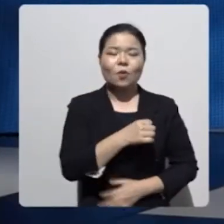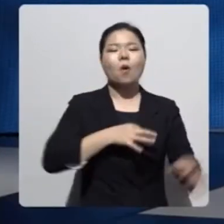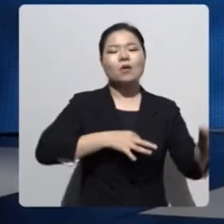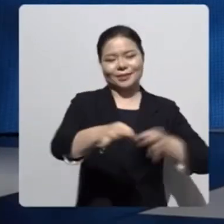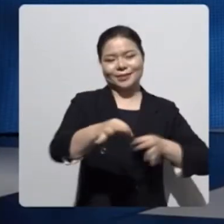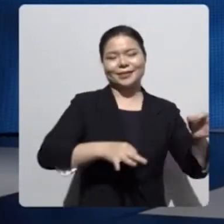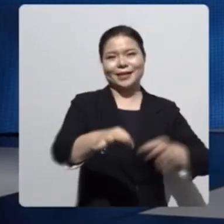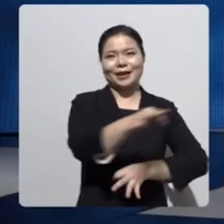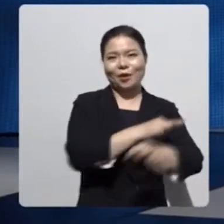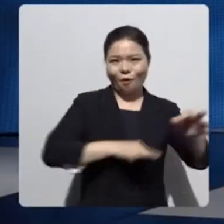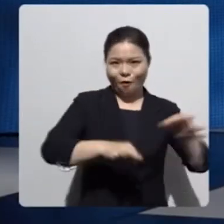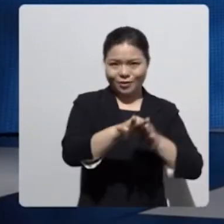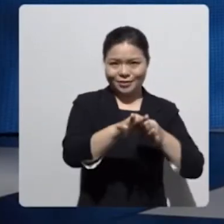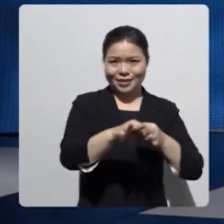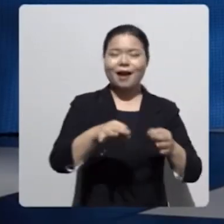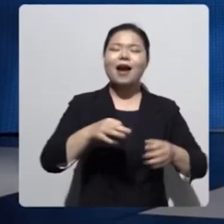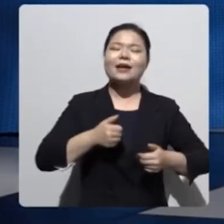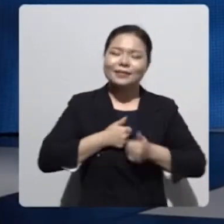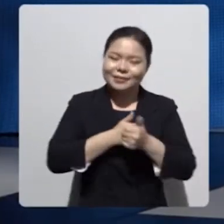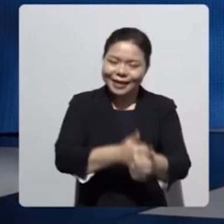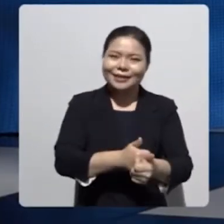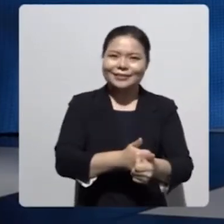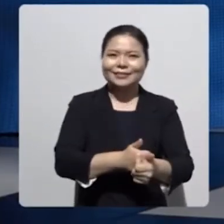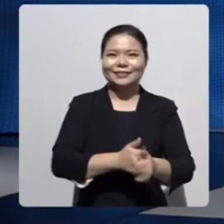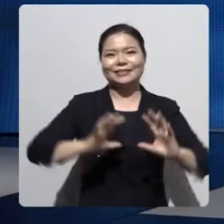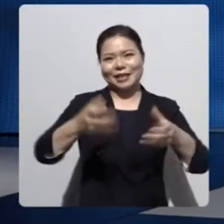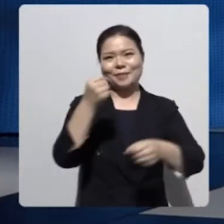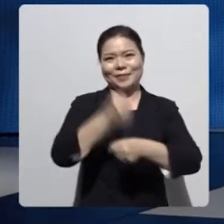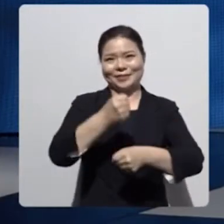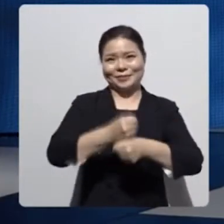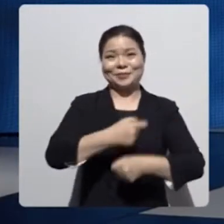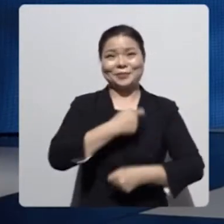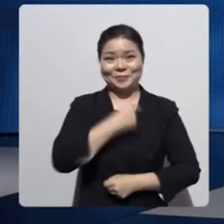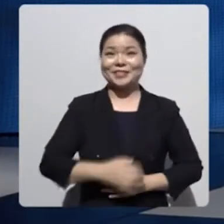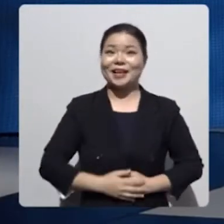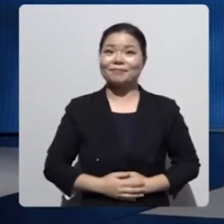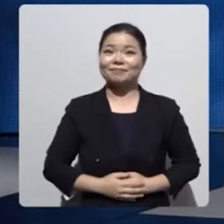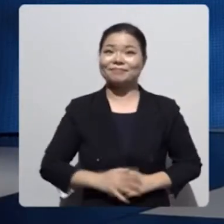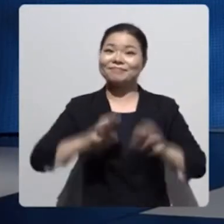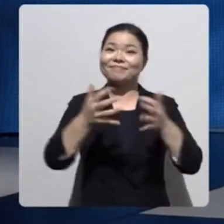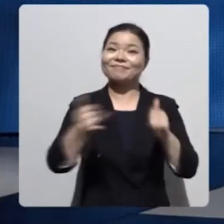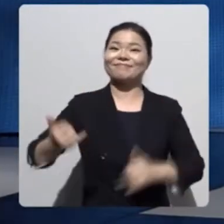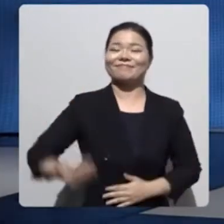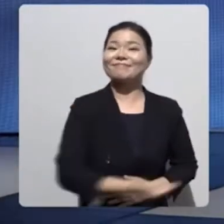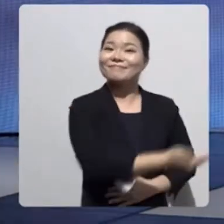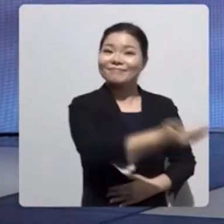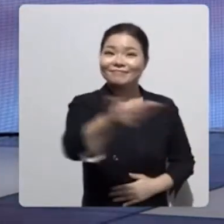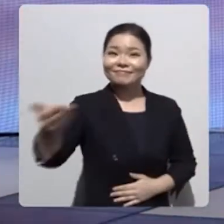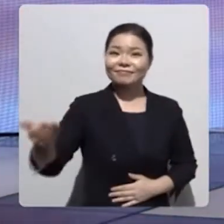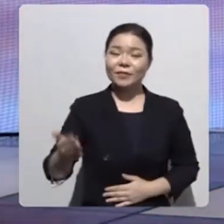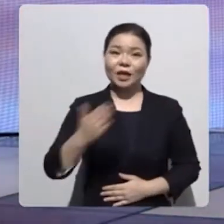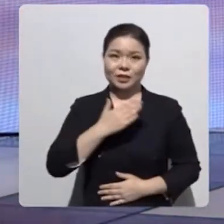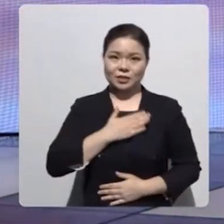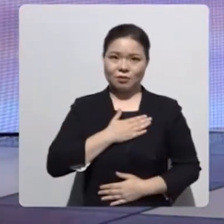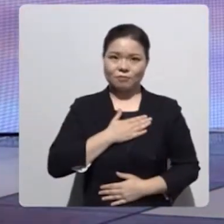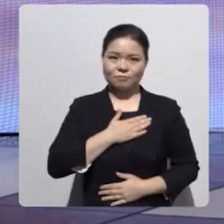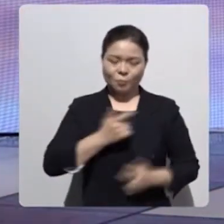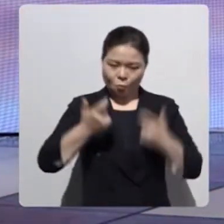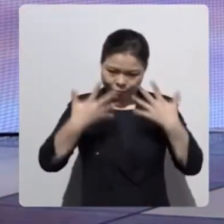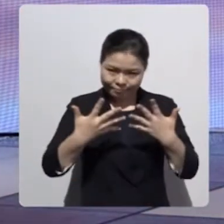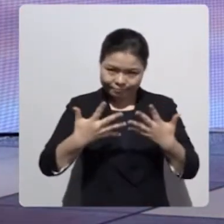시장경제의 원리가 제대로 작동하는 나라를 만들겠습니다. 국민 여러분, 저는 과감한